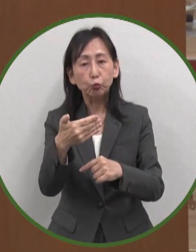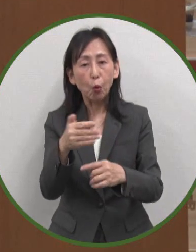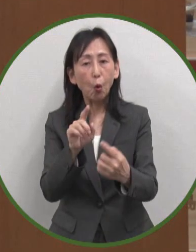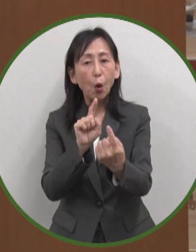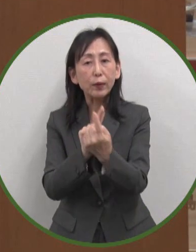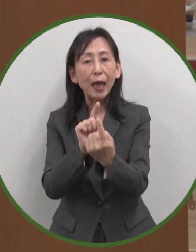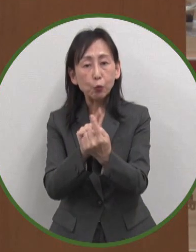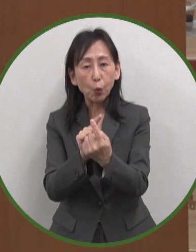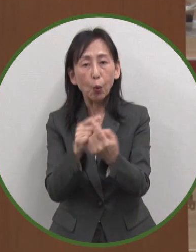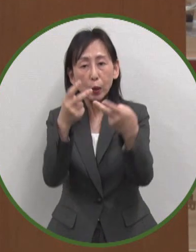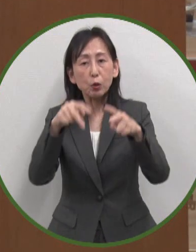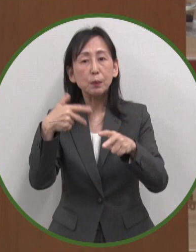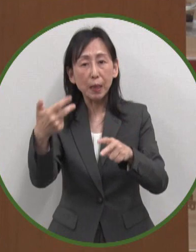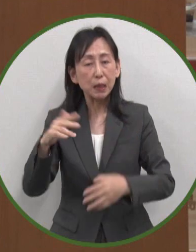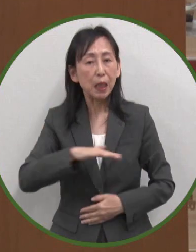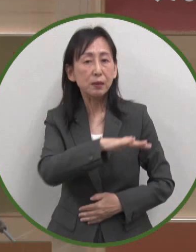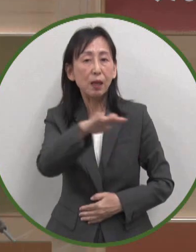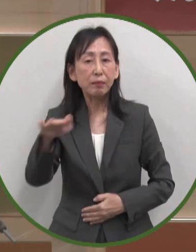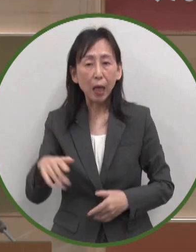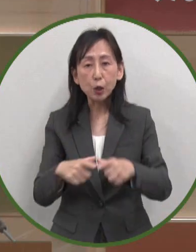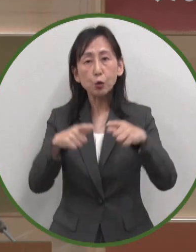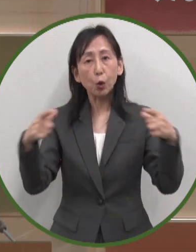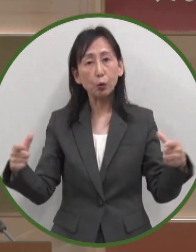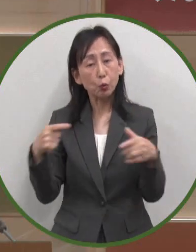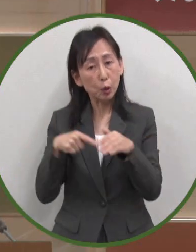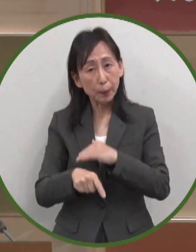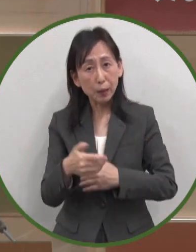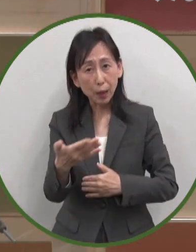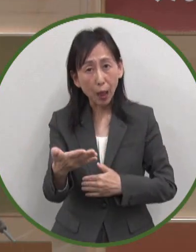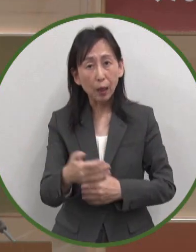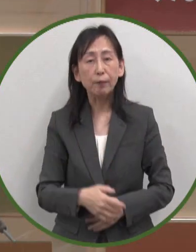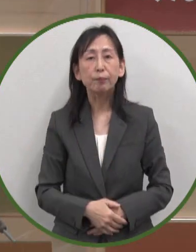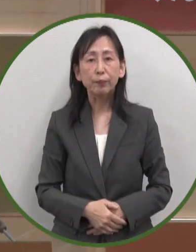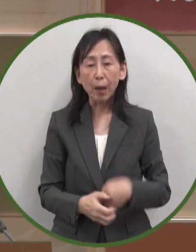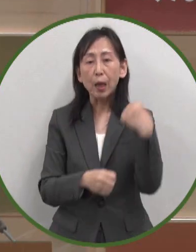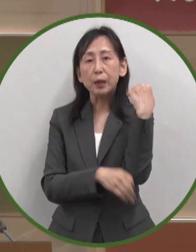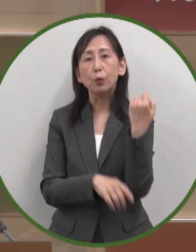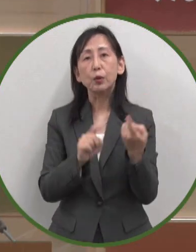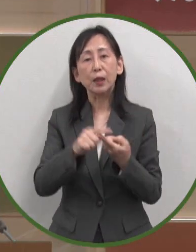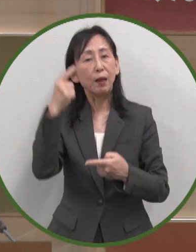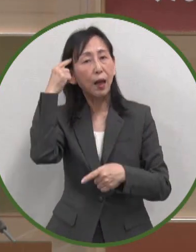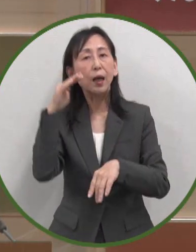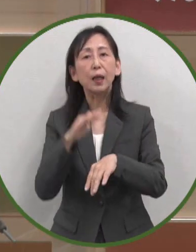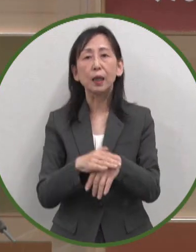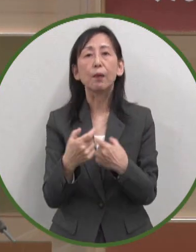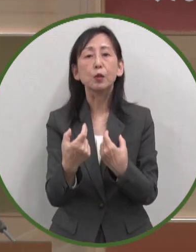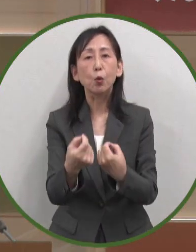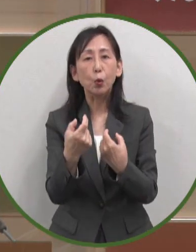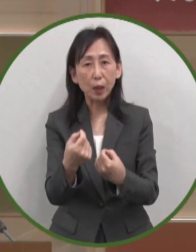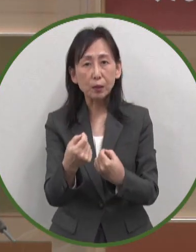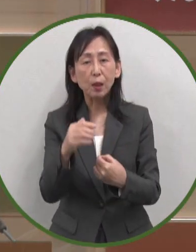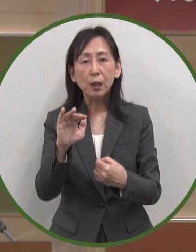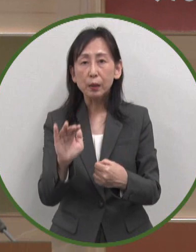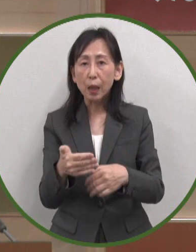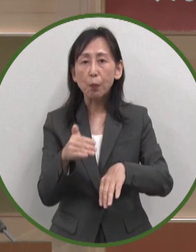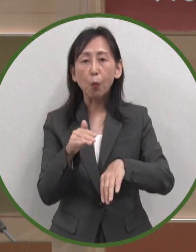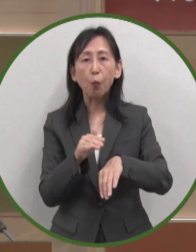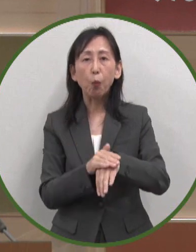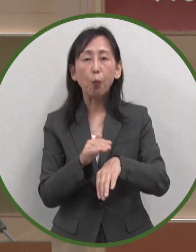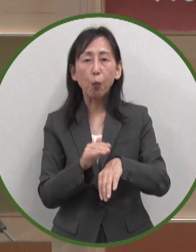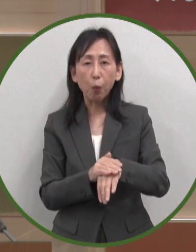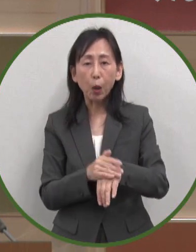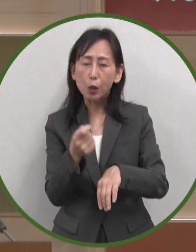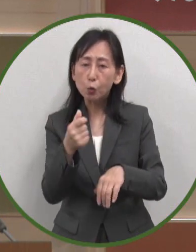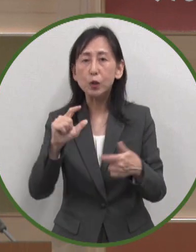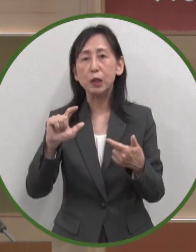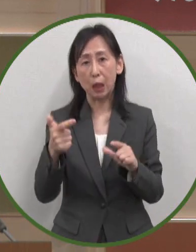地域に広げるというような理解でよろしいですか。 基本的な考えとしてはそうですけれども、今回はそのオペレーションとして中